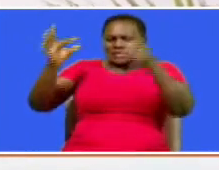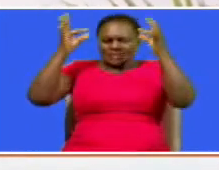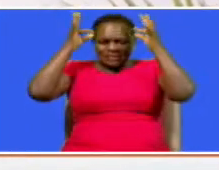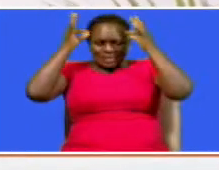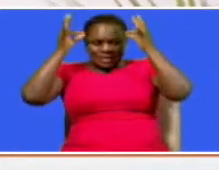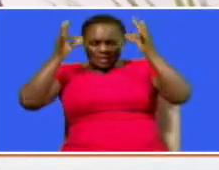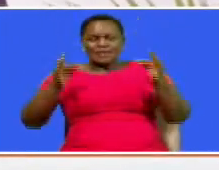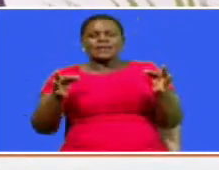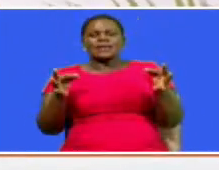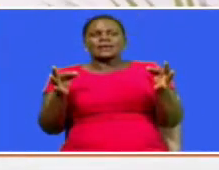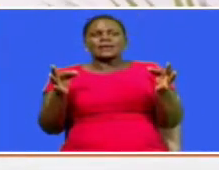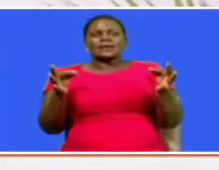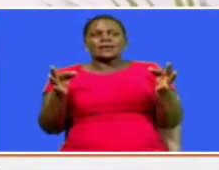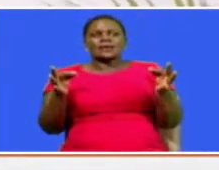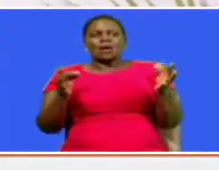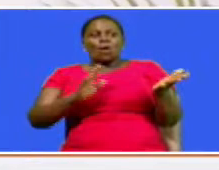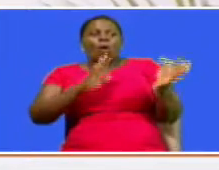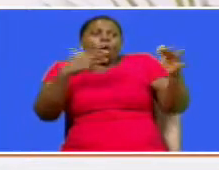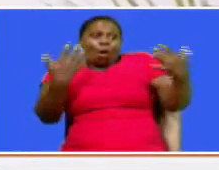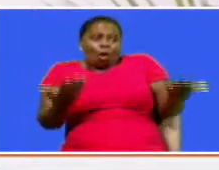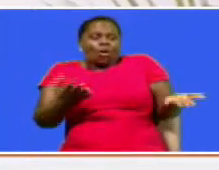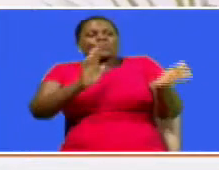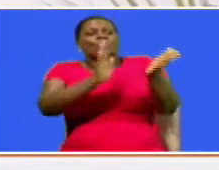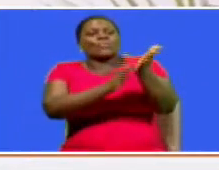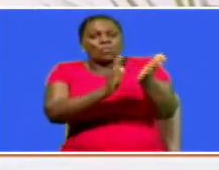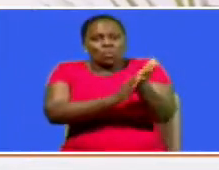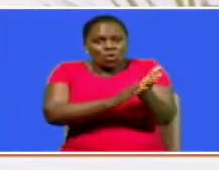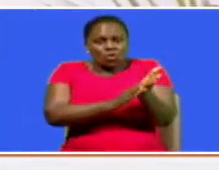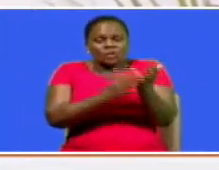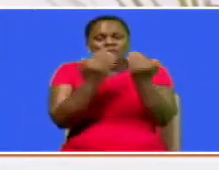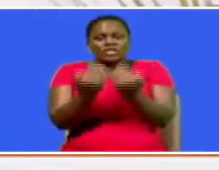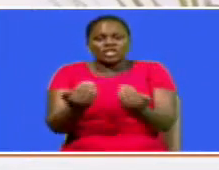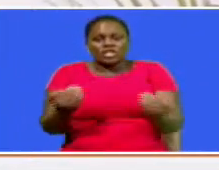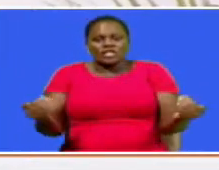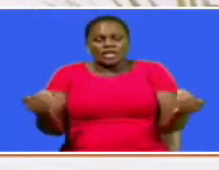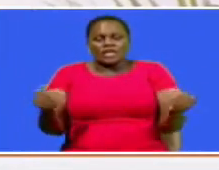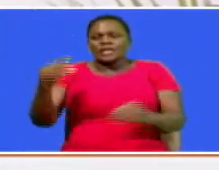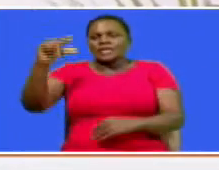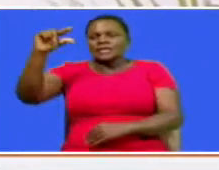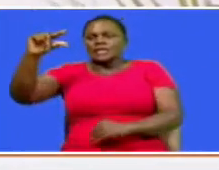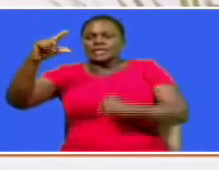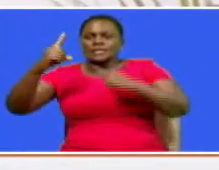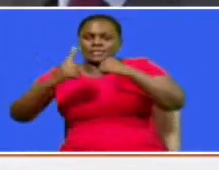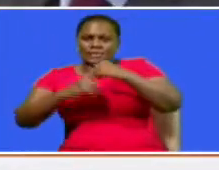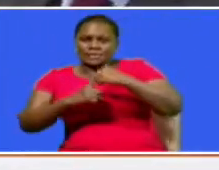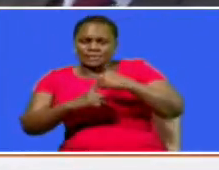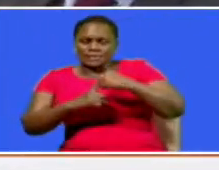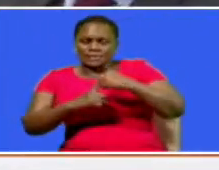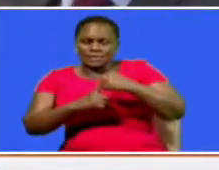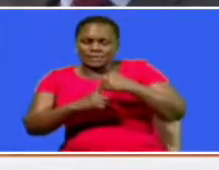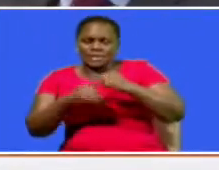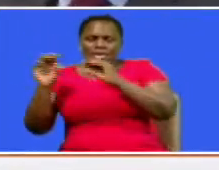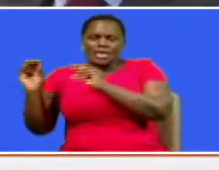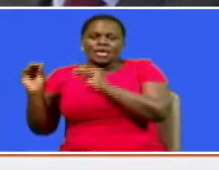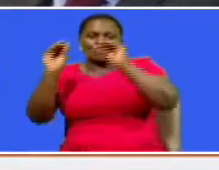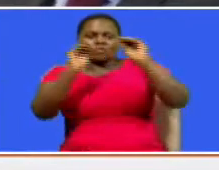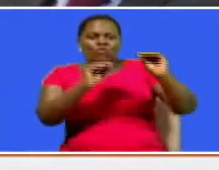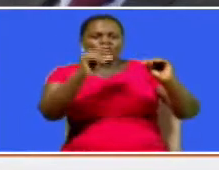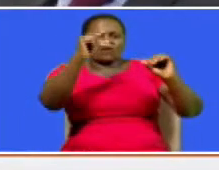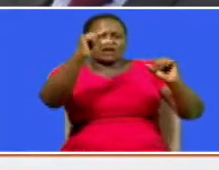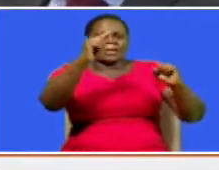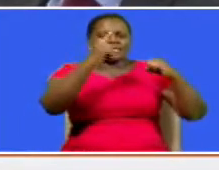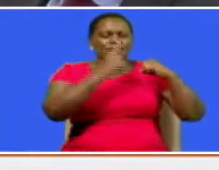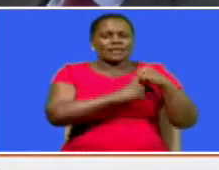decided or proposed that our children in grade 6 should move to grade